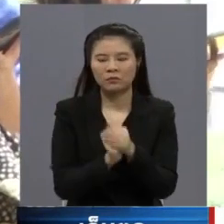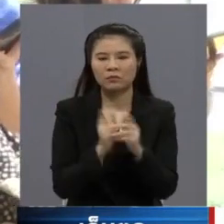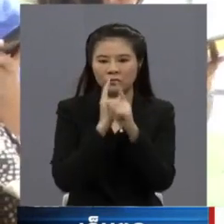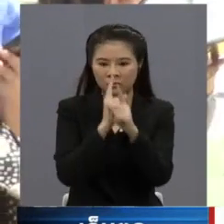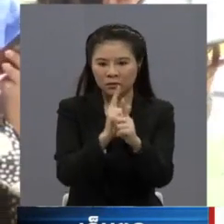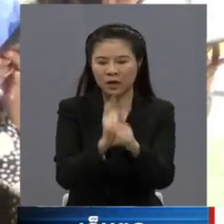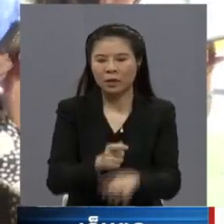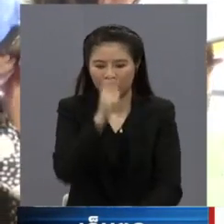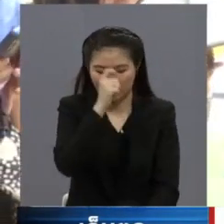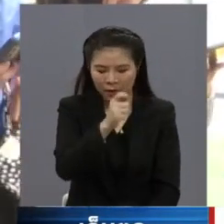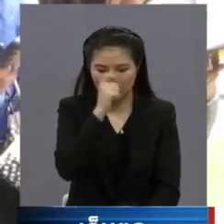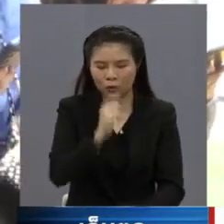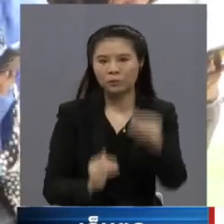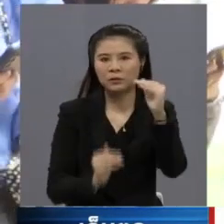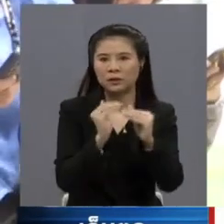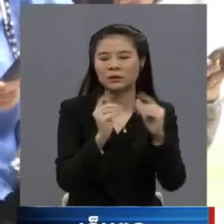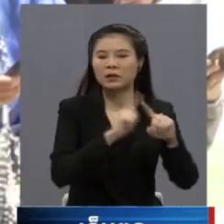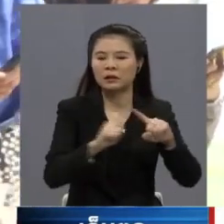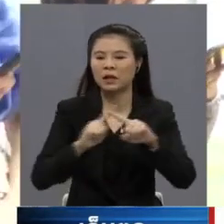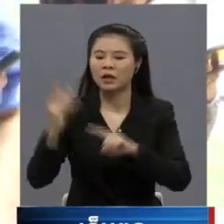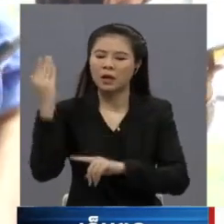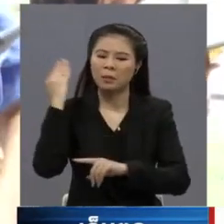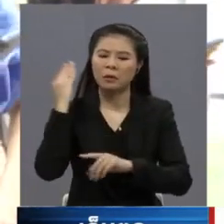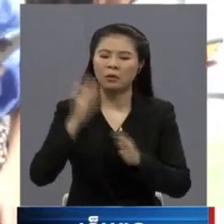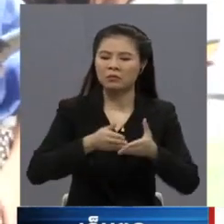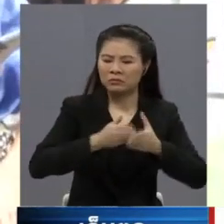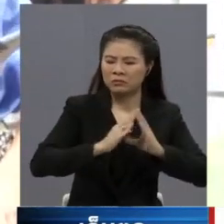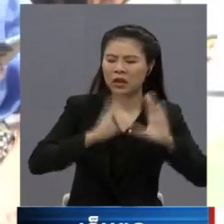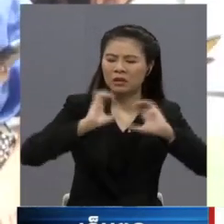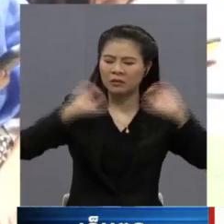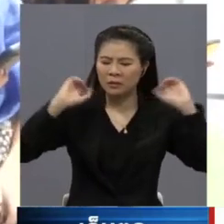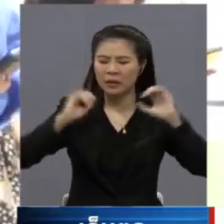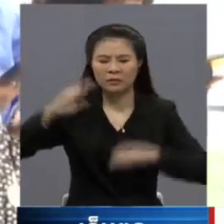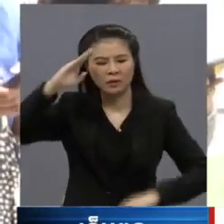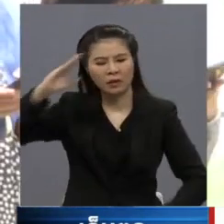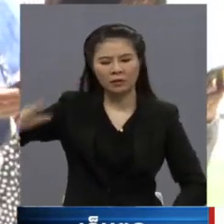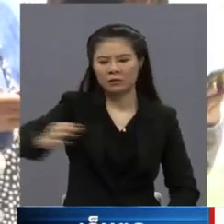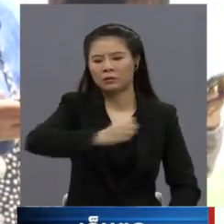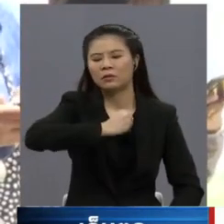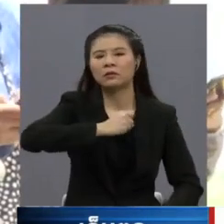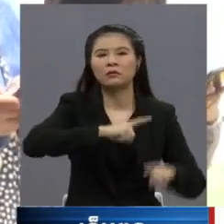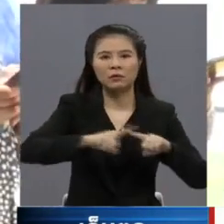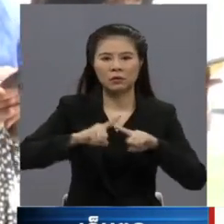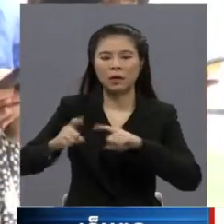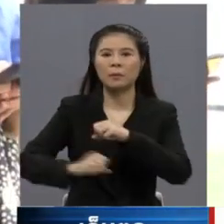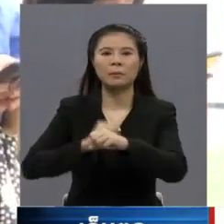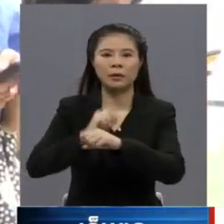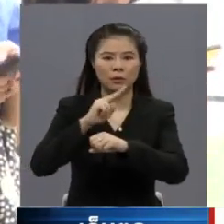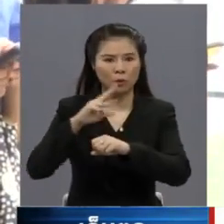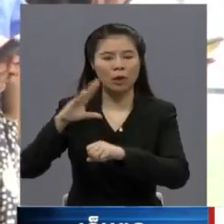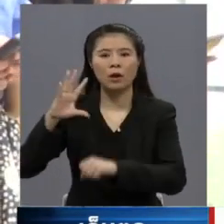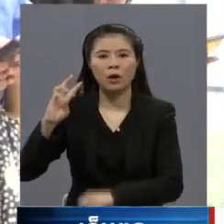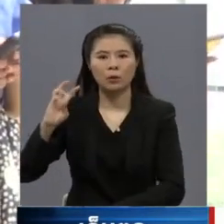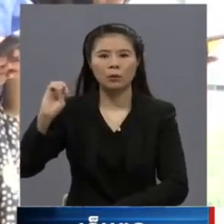ยไม่เห็นด้วยกับการใช้กระบวนการพิเศษจัดตั้งรัฐบาลในค่ายทหารไม่เห็นด้วยกับปี62ที่พรร